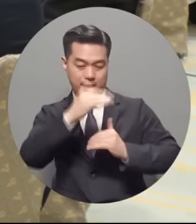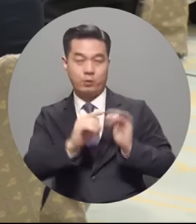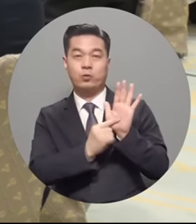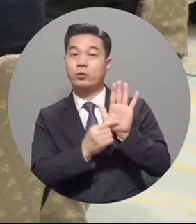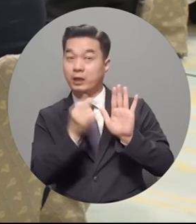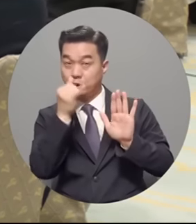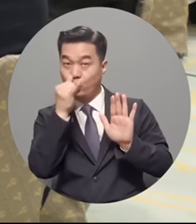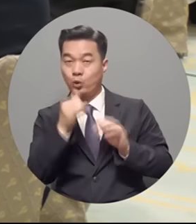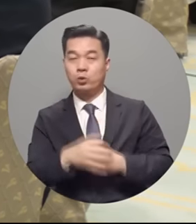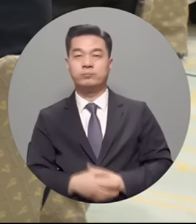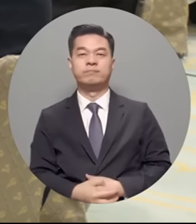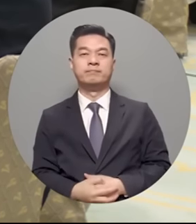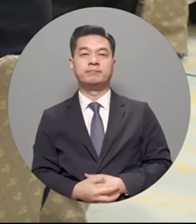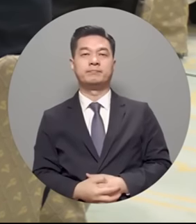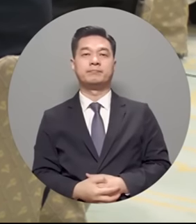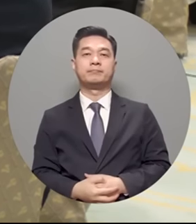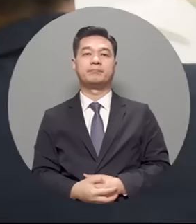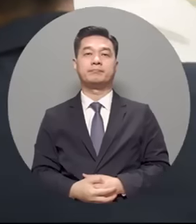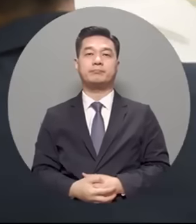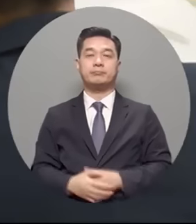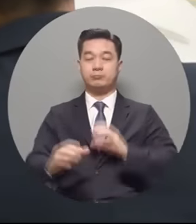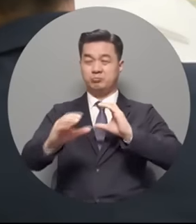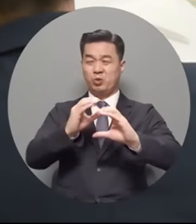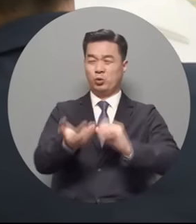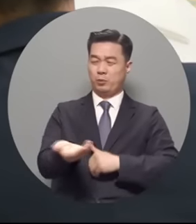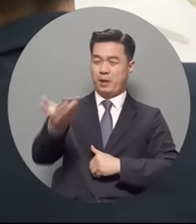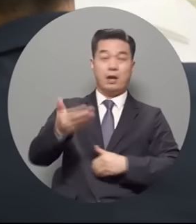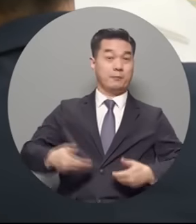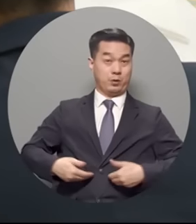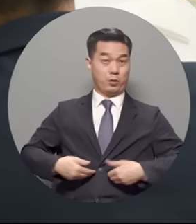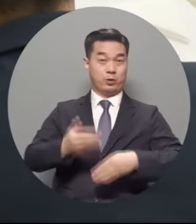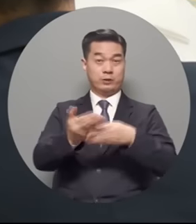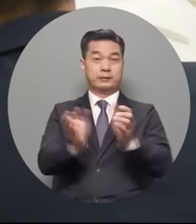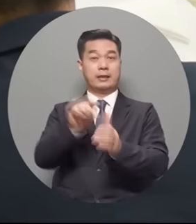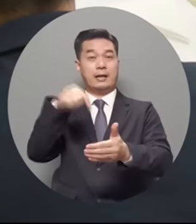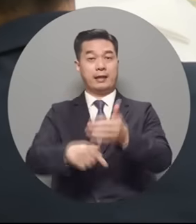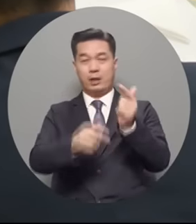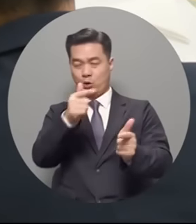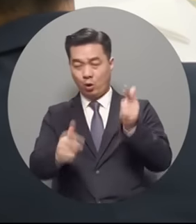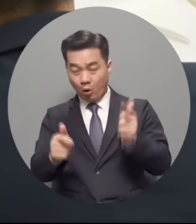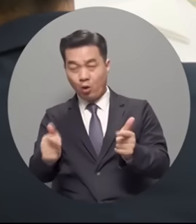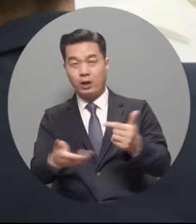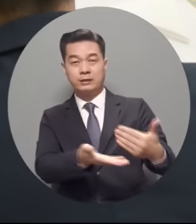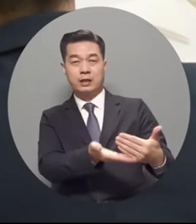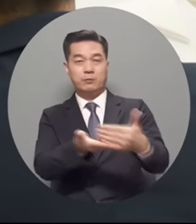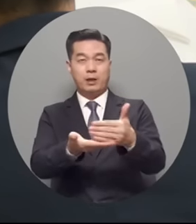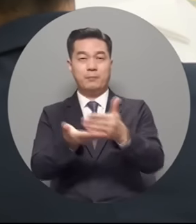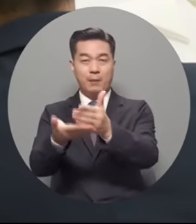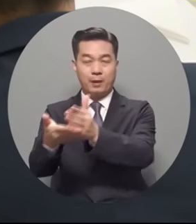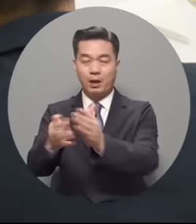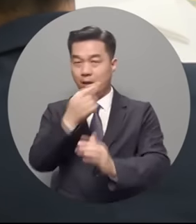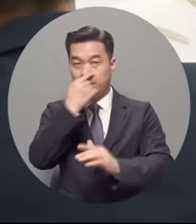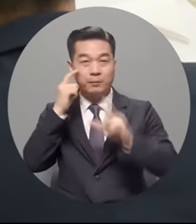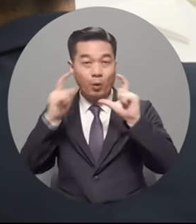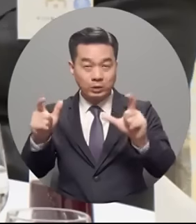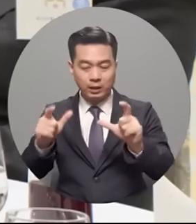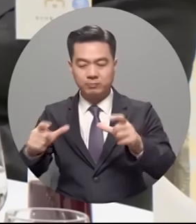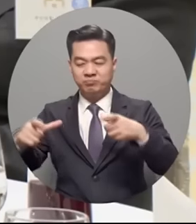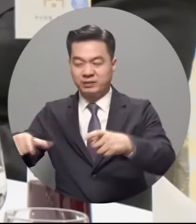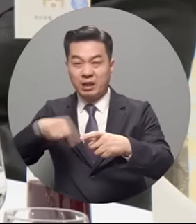했습니다. 소통을 강화해야 한다. 당내의 다양한 목소리를 보장하자. 외연 확장이 필요하다